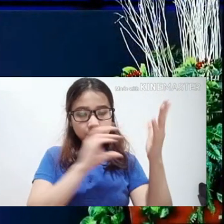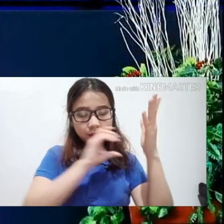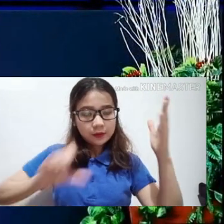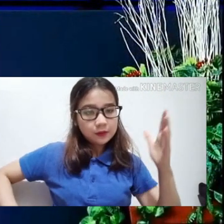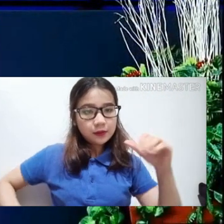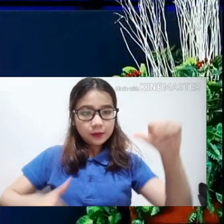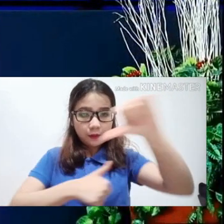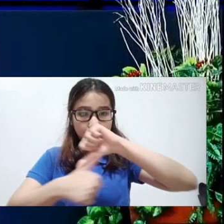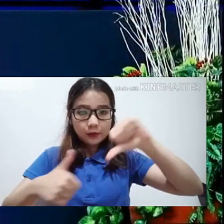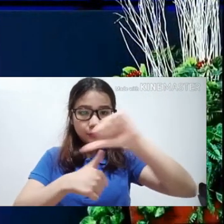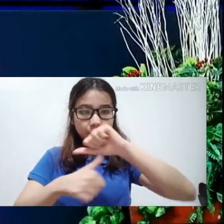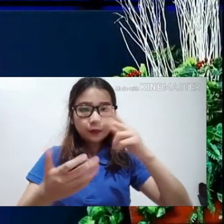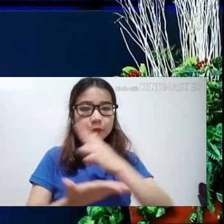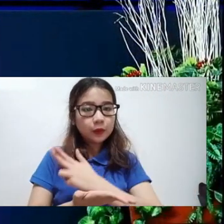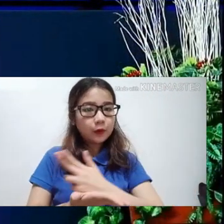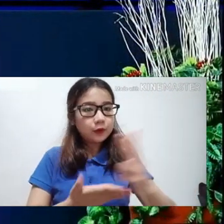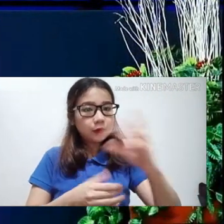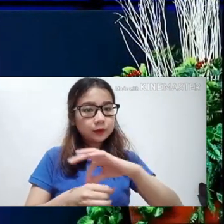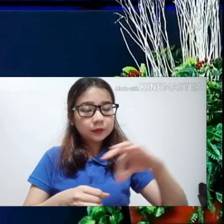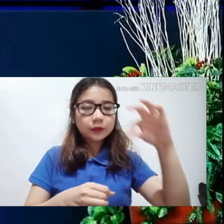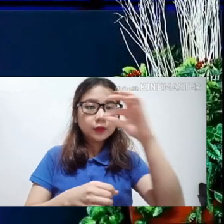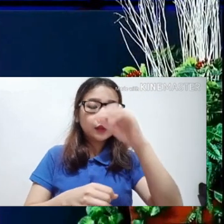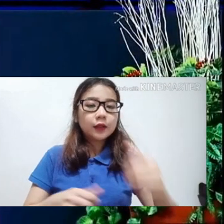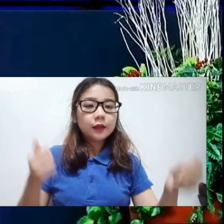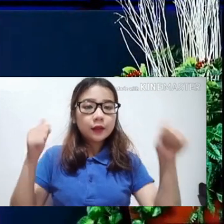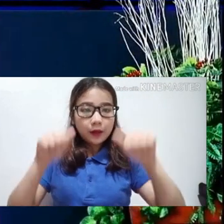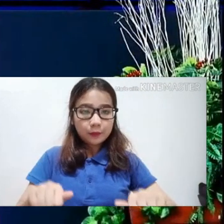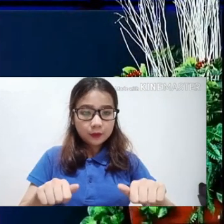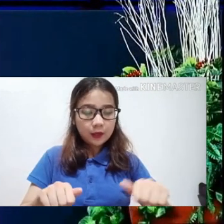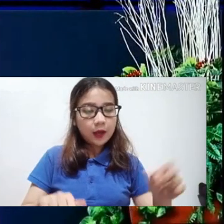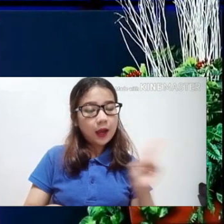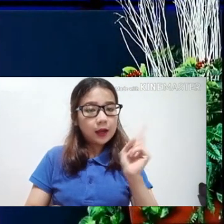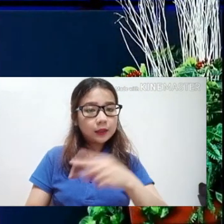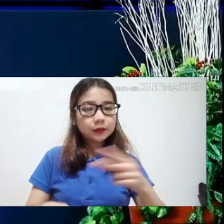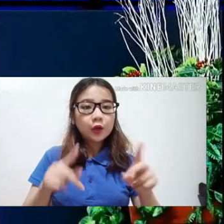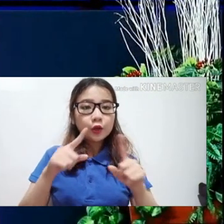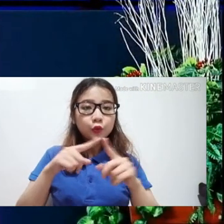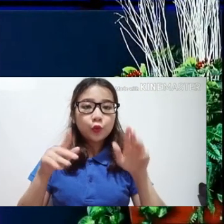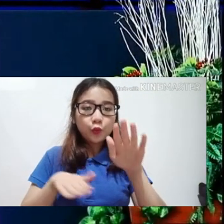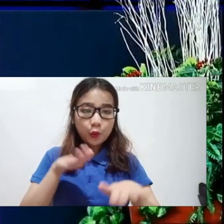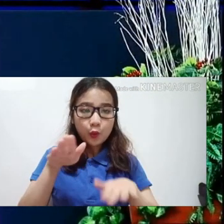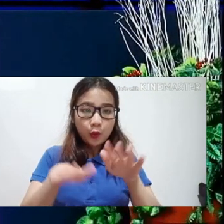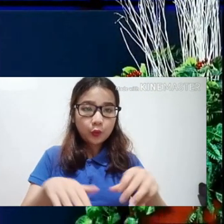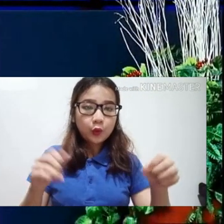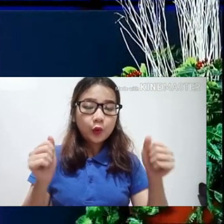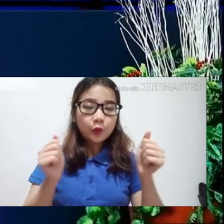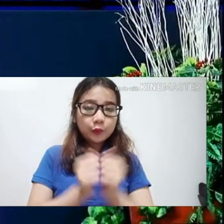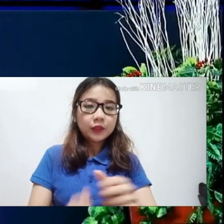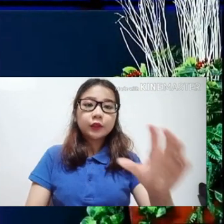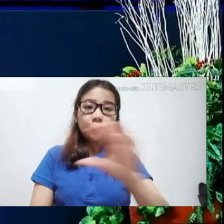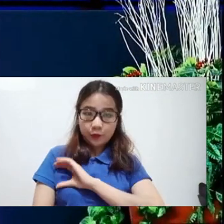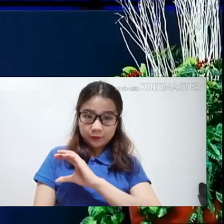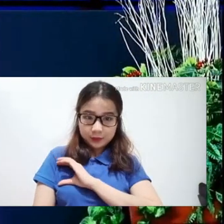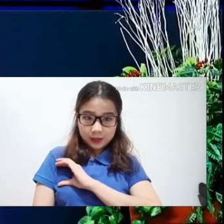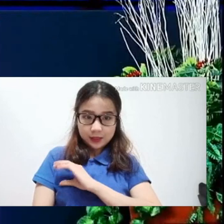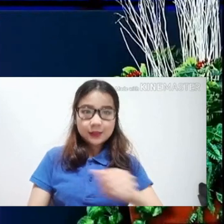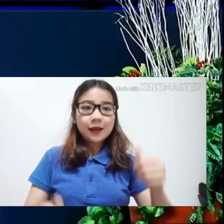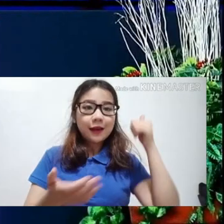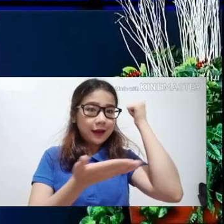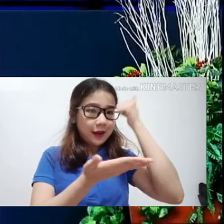Lord Jesus Christ, and the fellowship of the Holy Spirit enable us to walk with confidence and courage